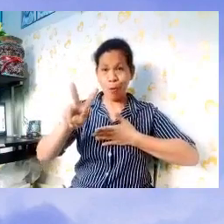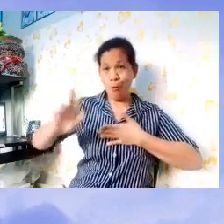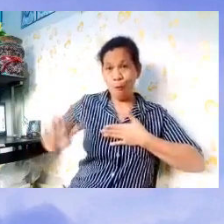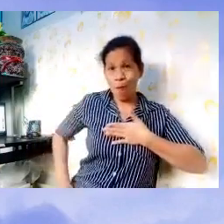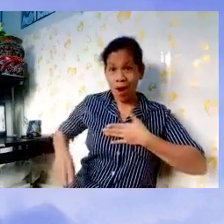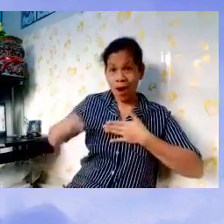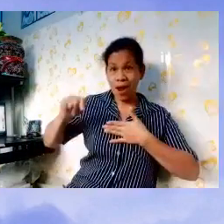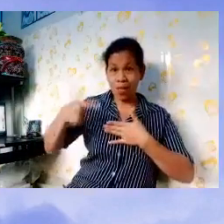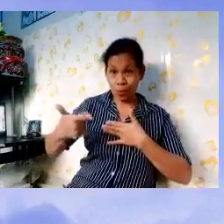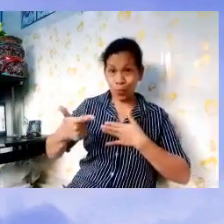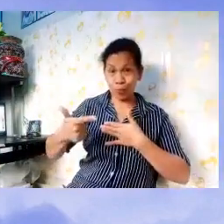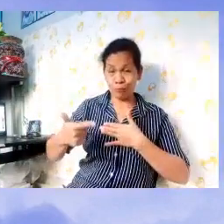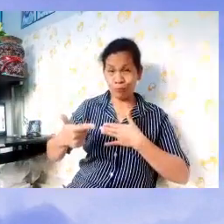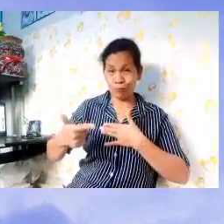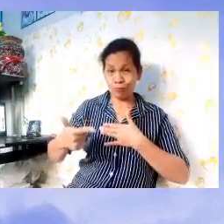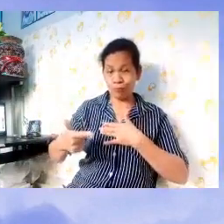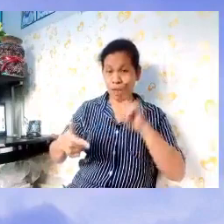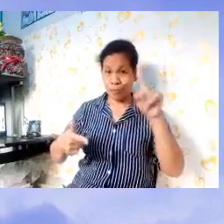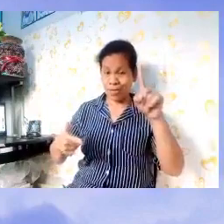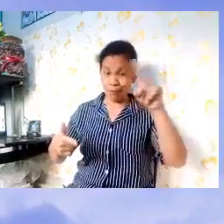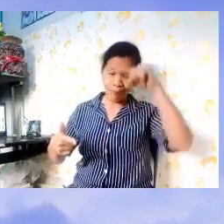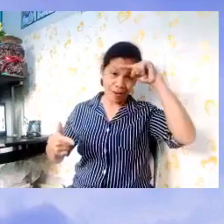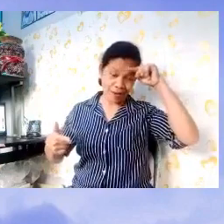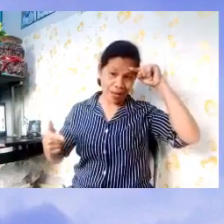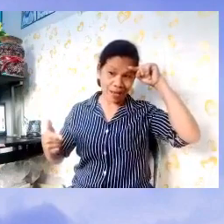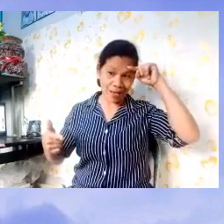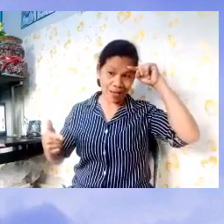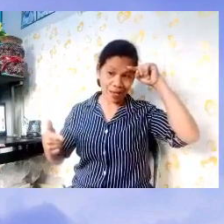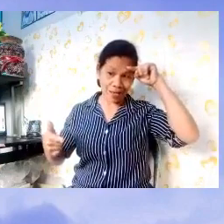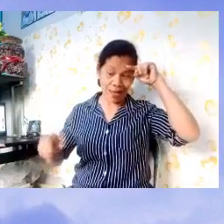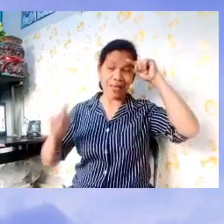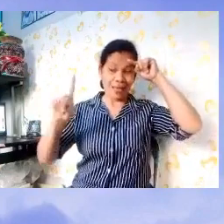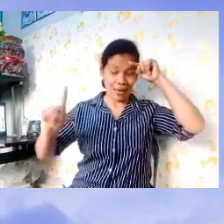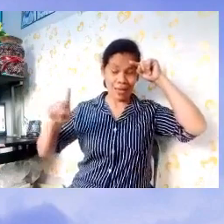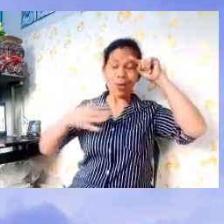itim at yung asong puti.